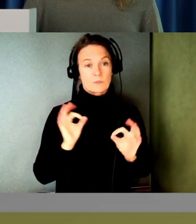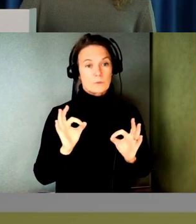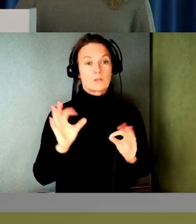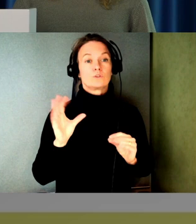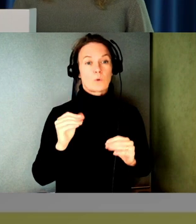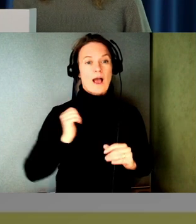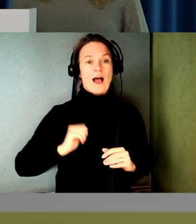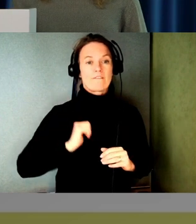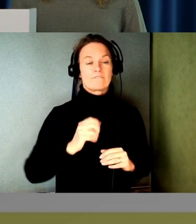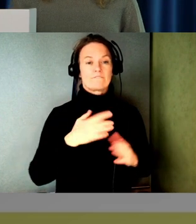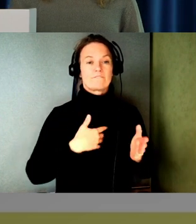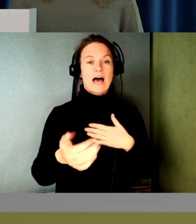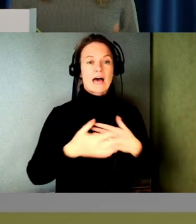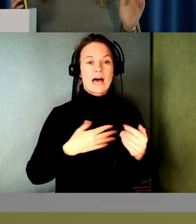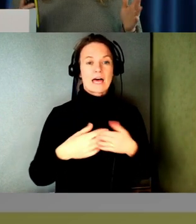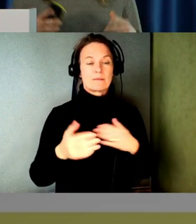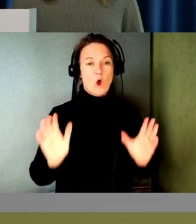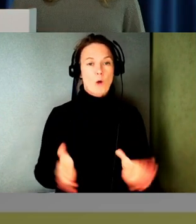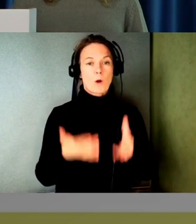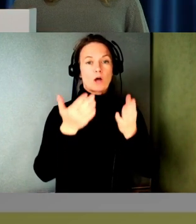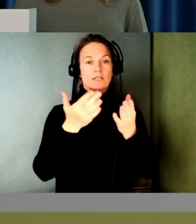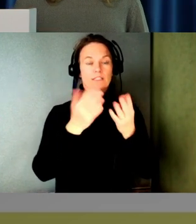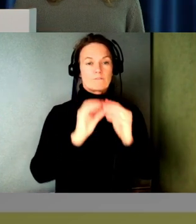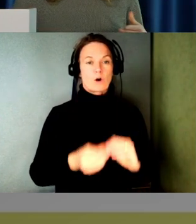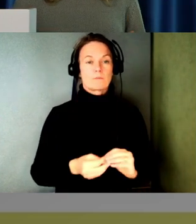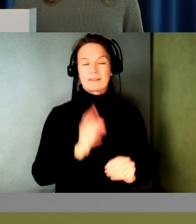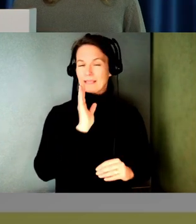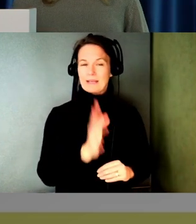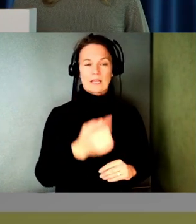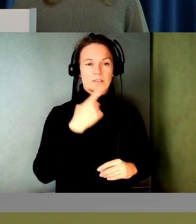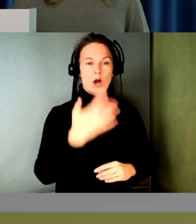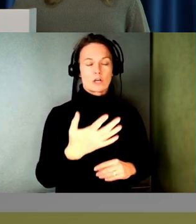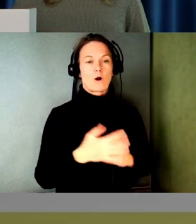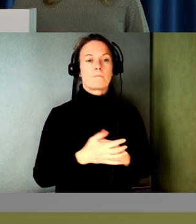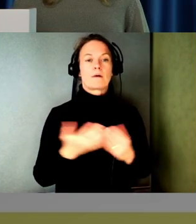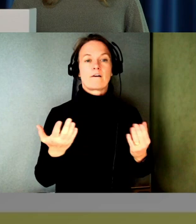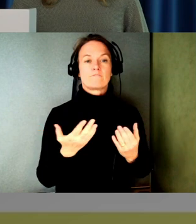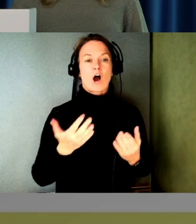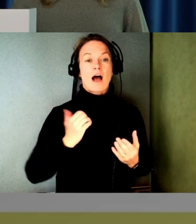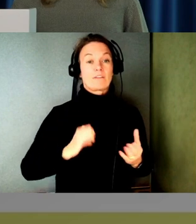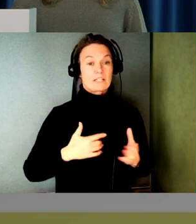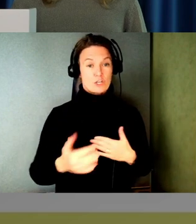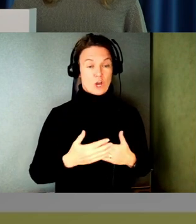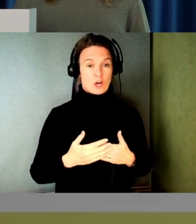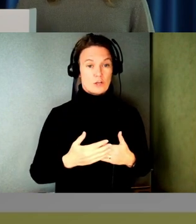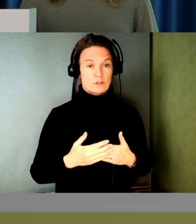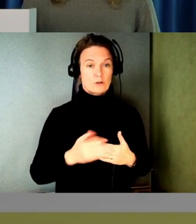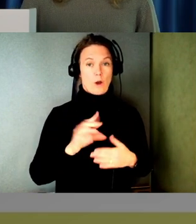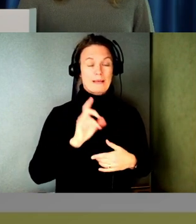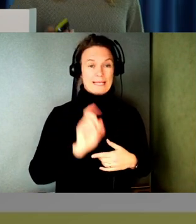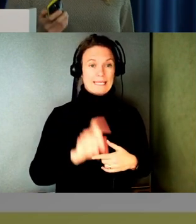använda verb i uppmaningsform alltså rakt ut tala om vad det är som användaren gör genom att klicka på